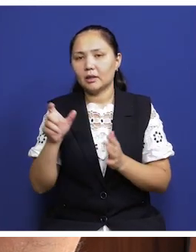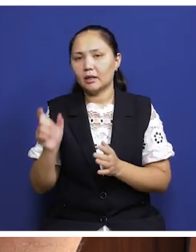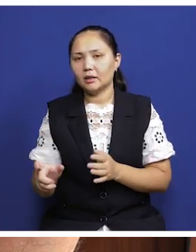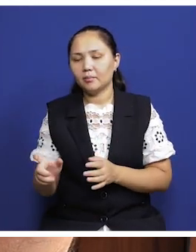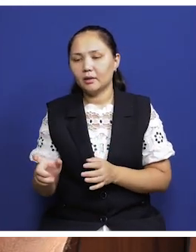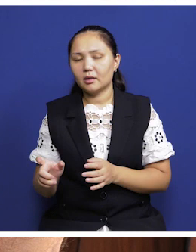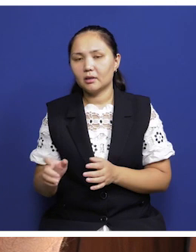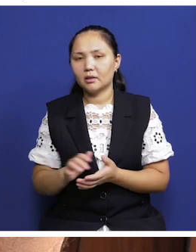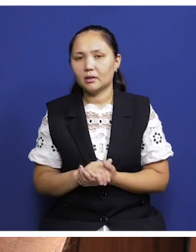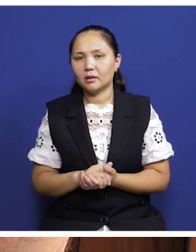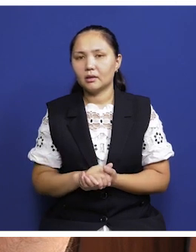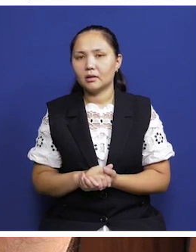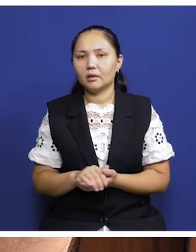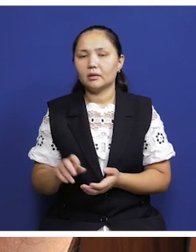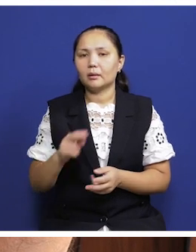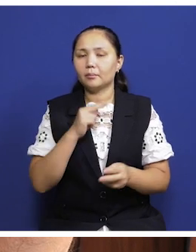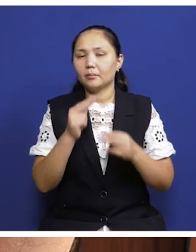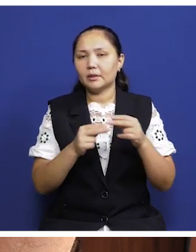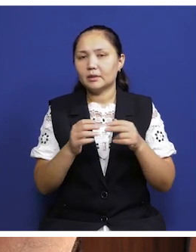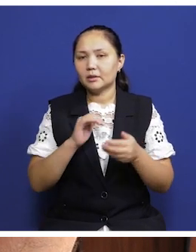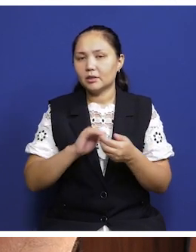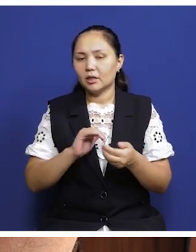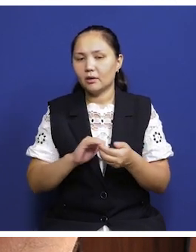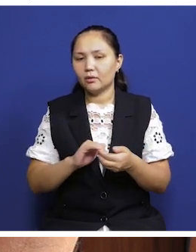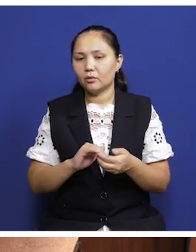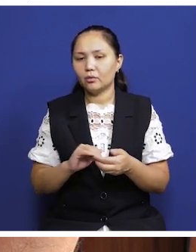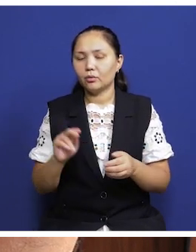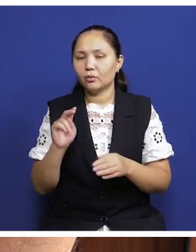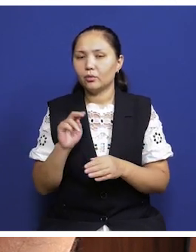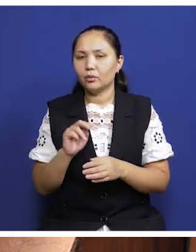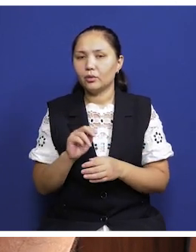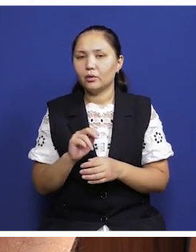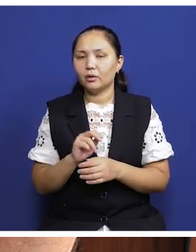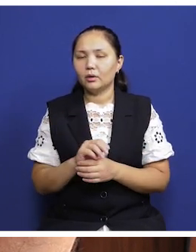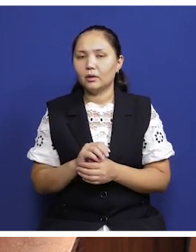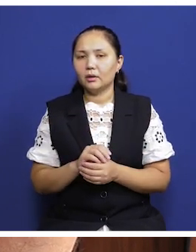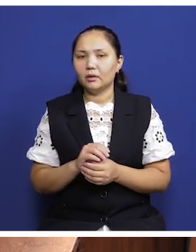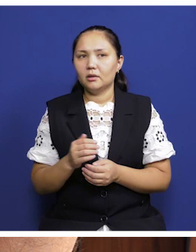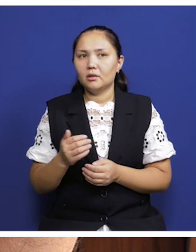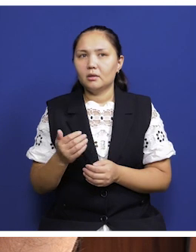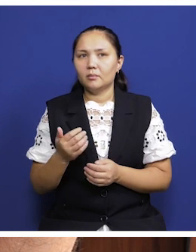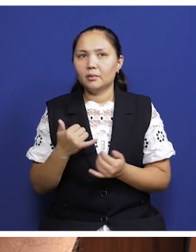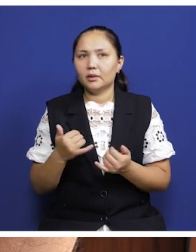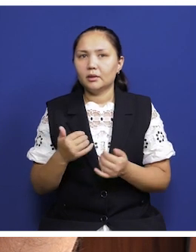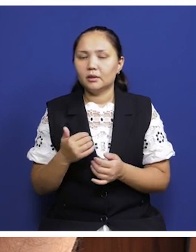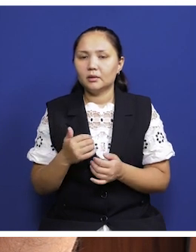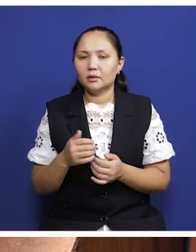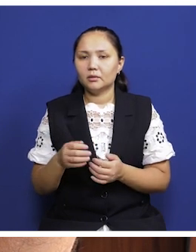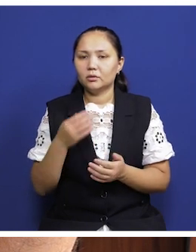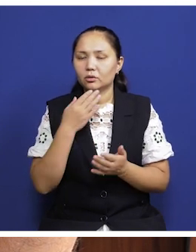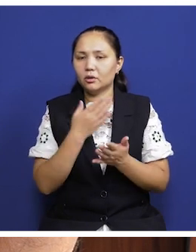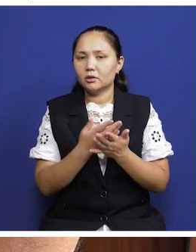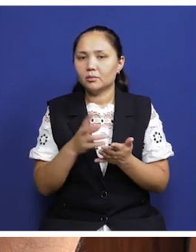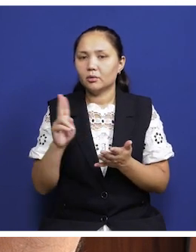жаңағы кәсіпке баулу мемлекеттік бағдарлама бойынша бізде мынау биылғы жылы біз үлкен